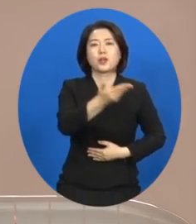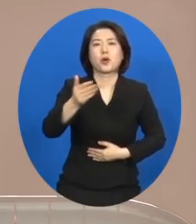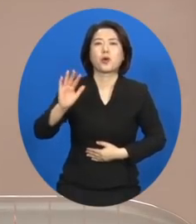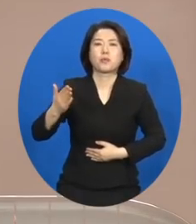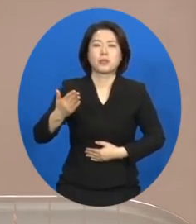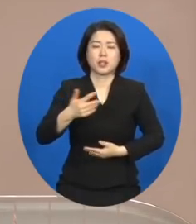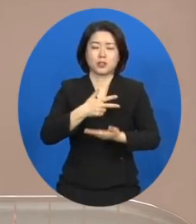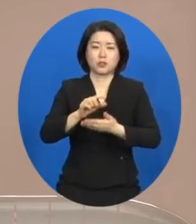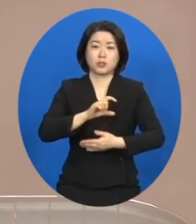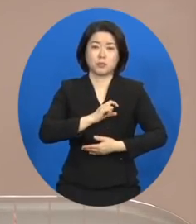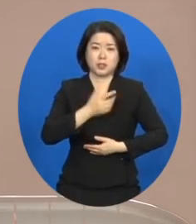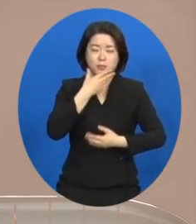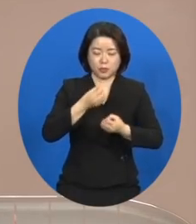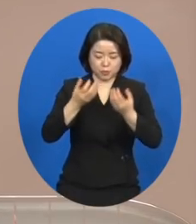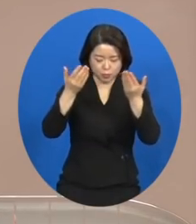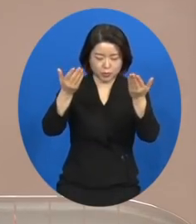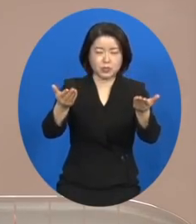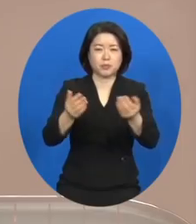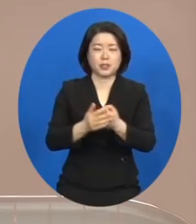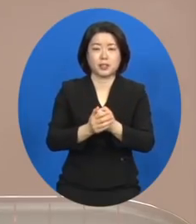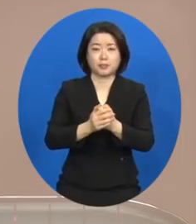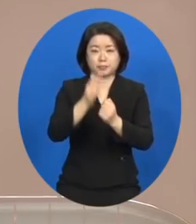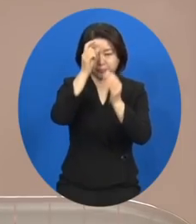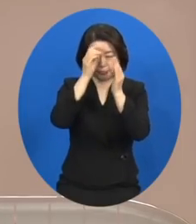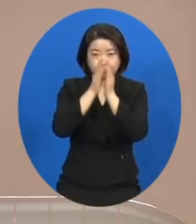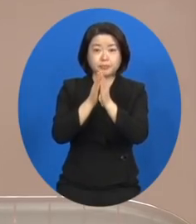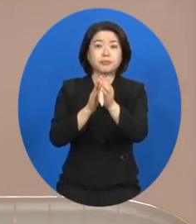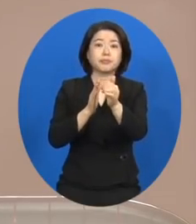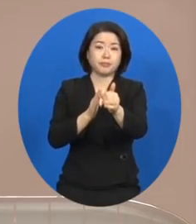이름으로 축원합니다. 우리 기도하겠습니다.